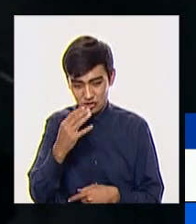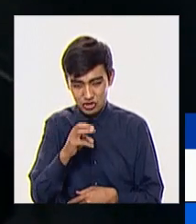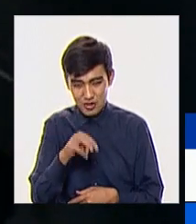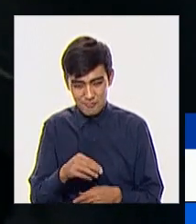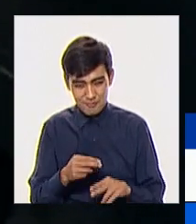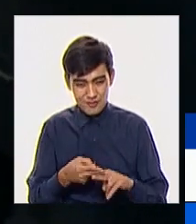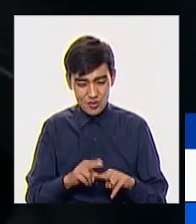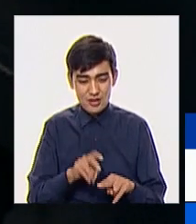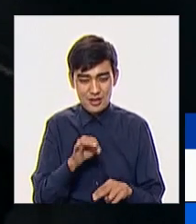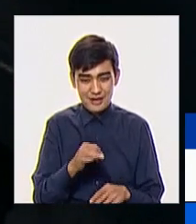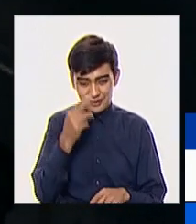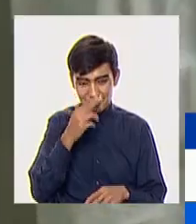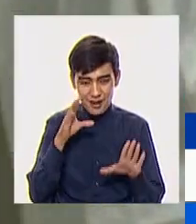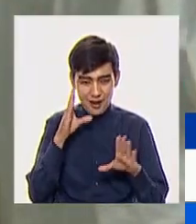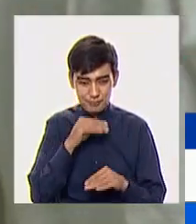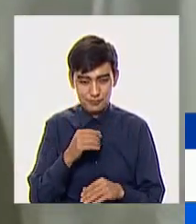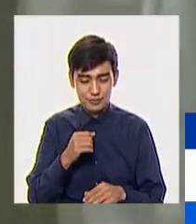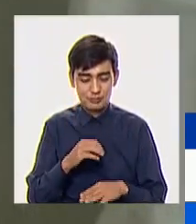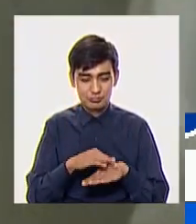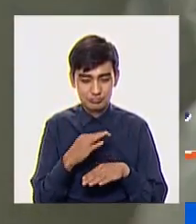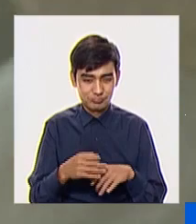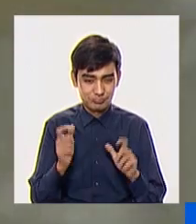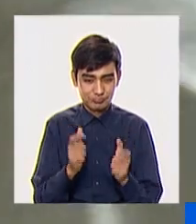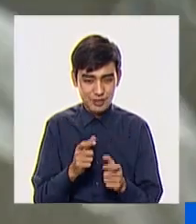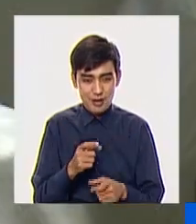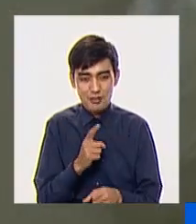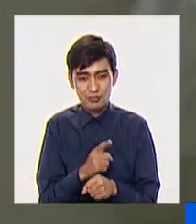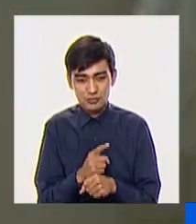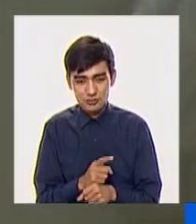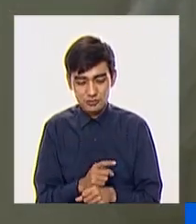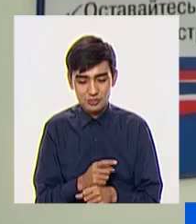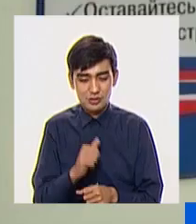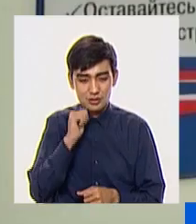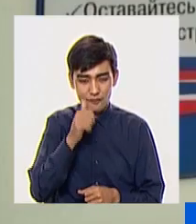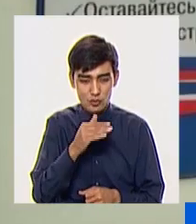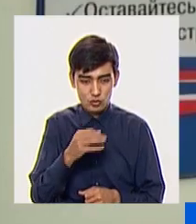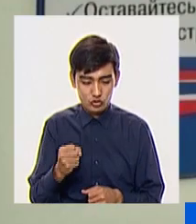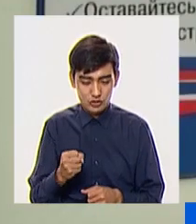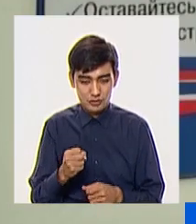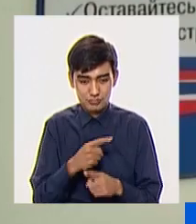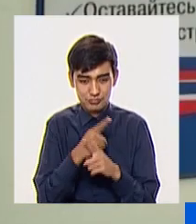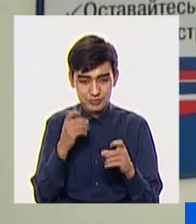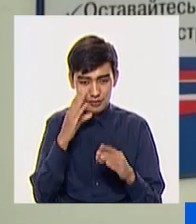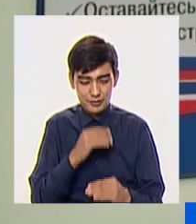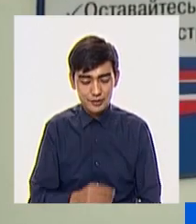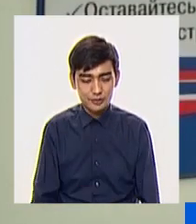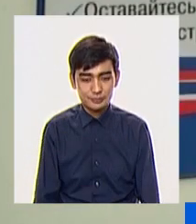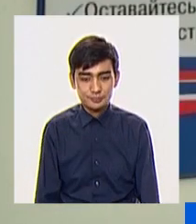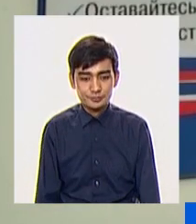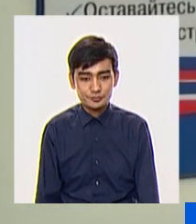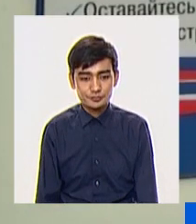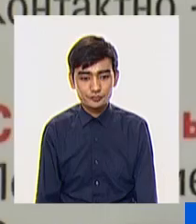в столице могут ужесточить карантин. Конкретные ограничения должны обсудить уже завтра на межведомственной комиссии.